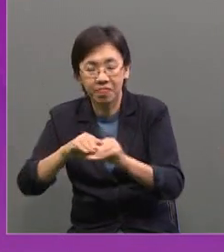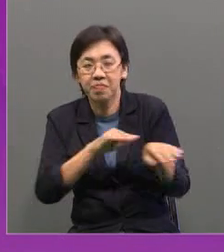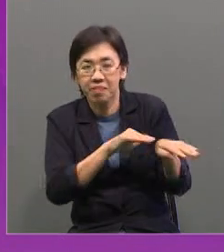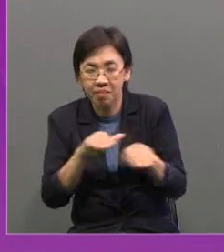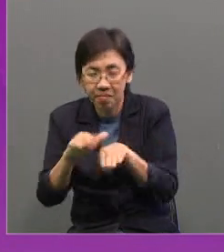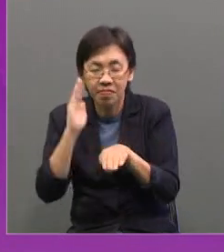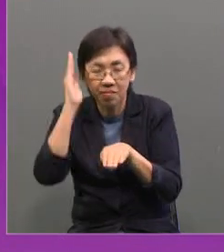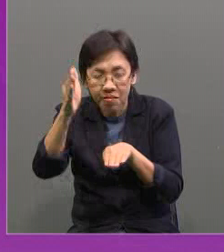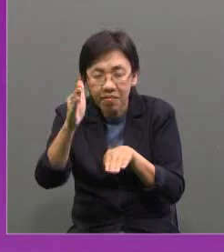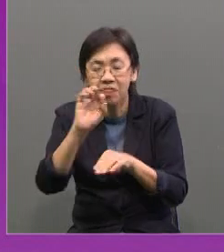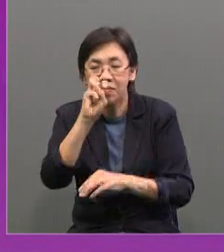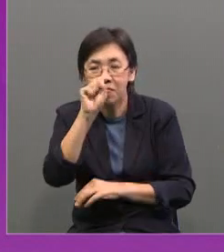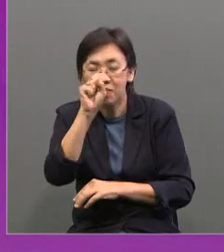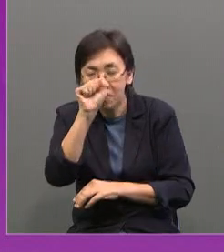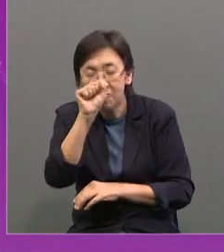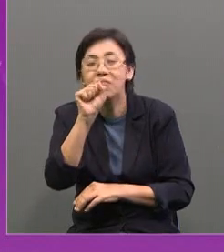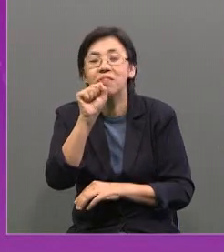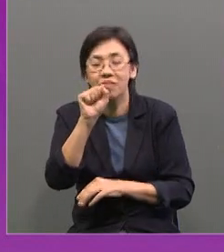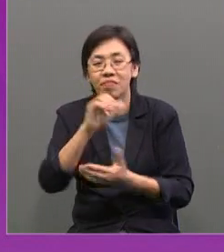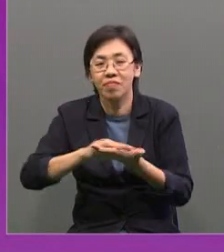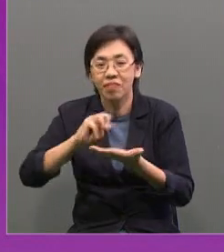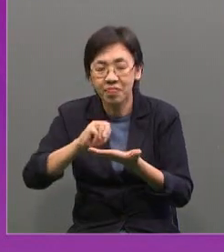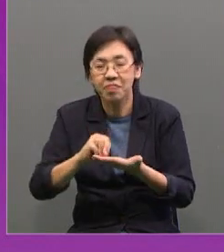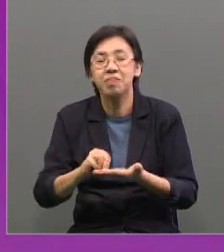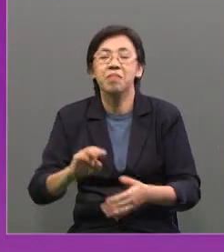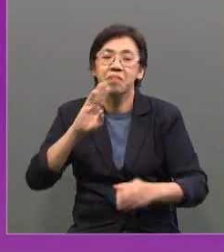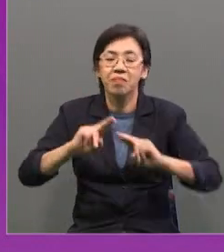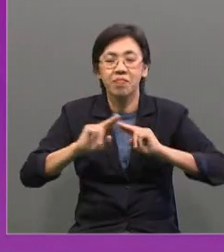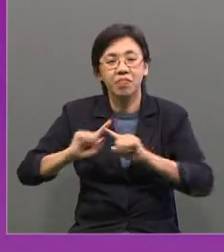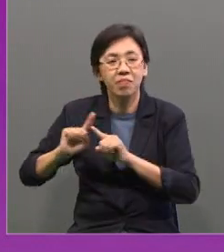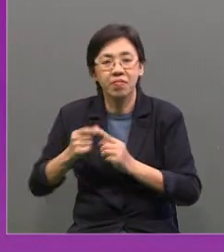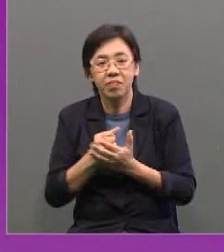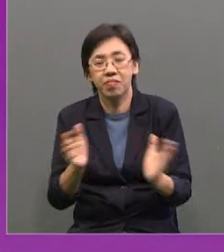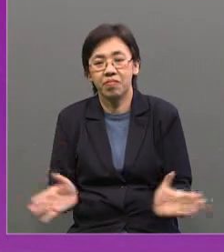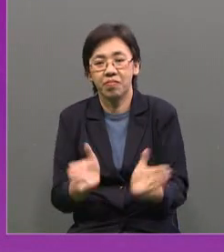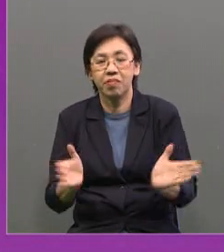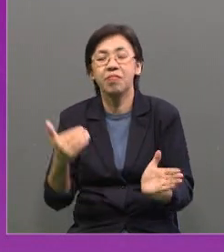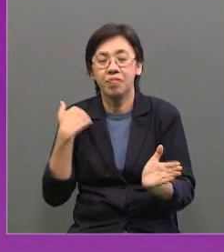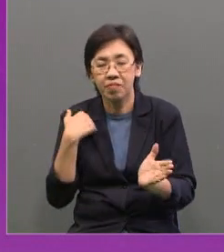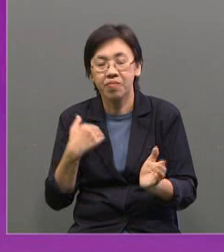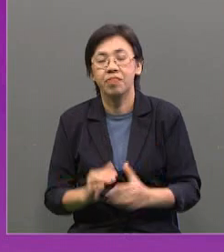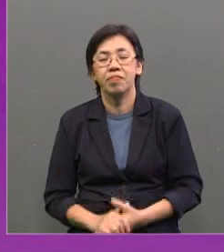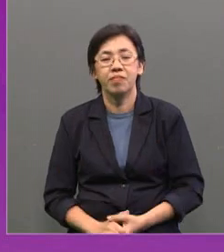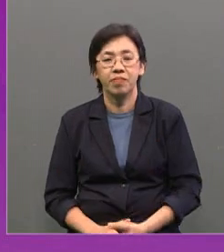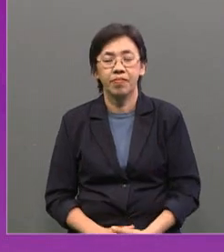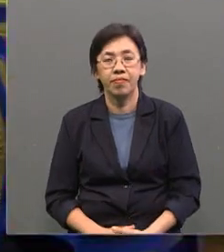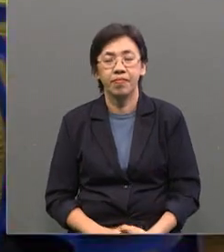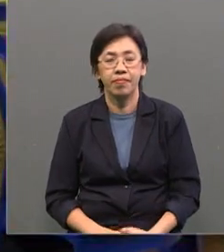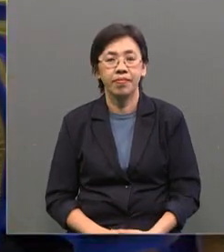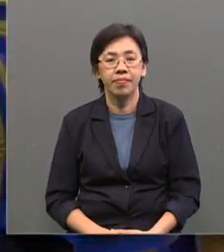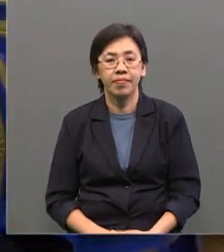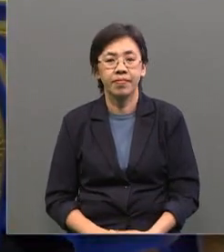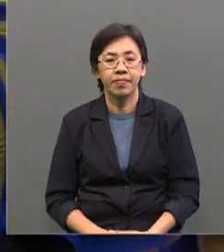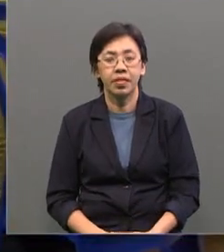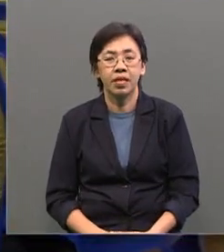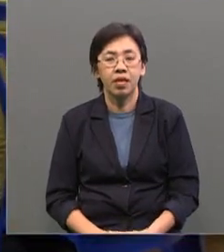น้องๆในการเข้าสู่สนามสอบค่ะมีภาคเอกชนมาพร้อมสนับสนุนด้วยนะคะโดยทางว่าที่ร้อยตรีสุภมงคล